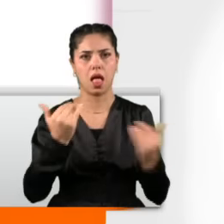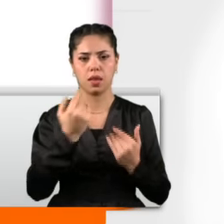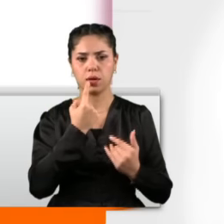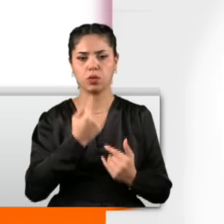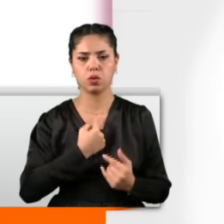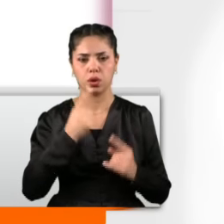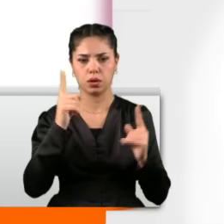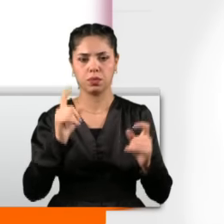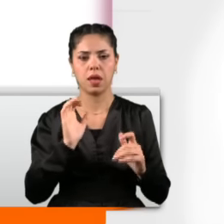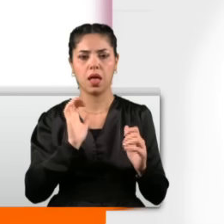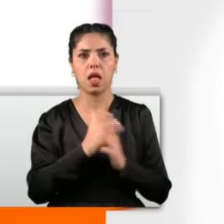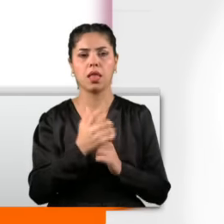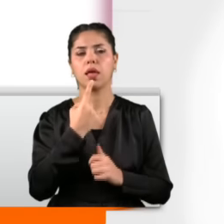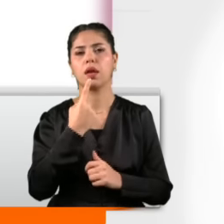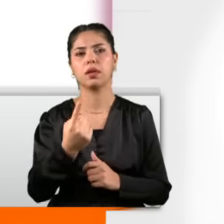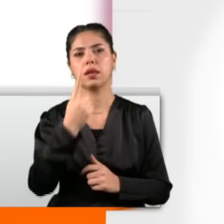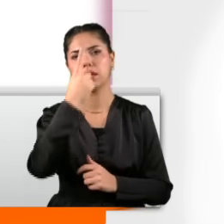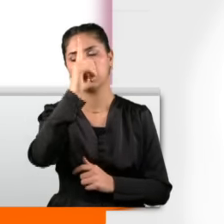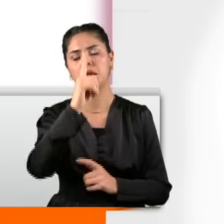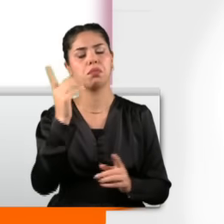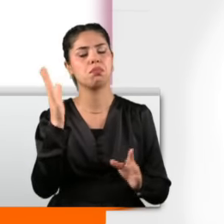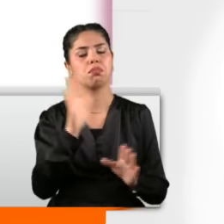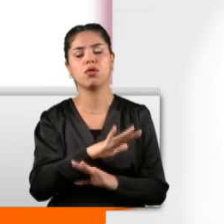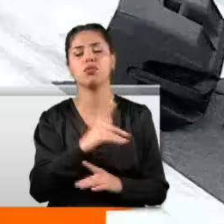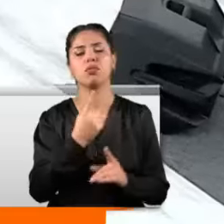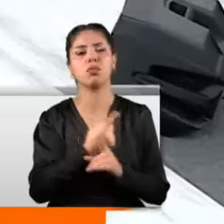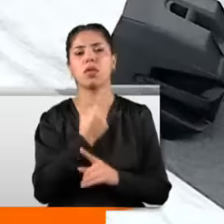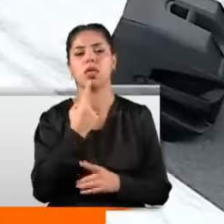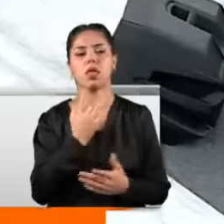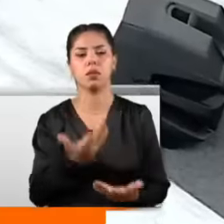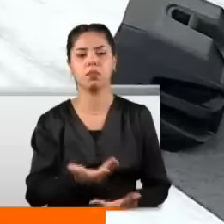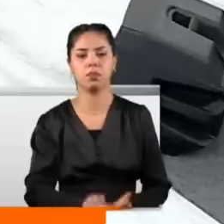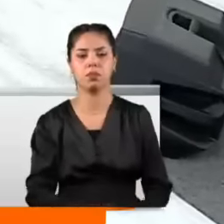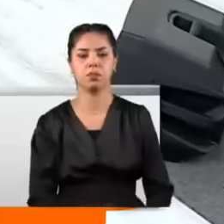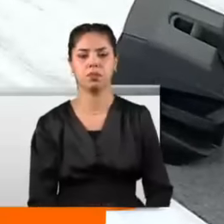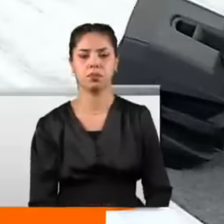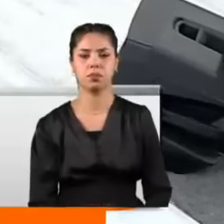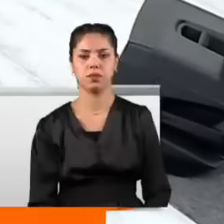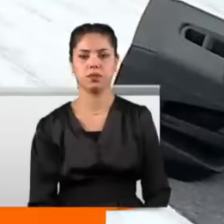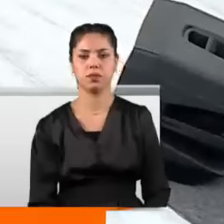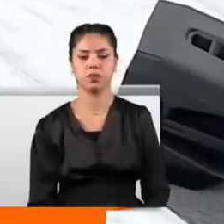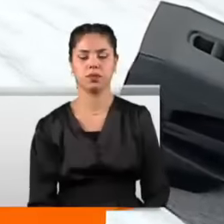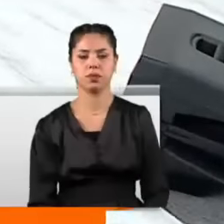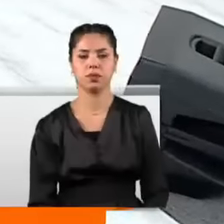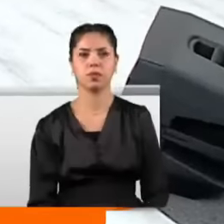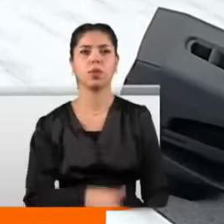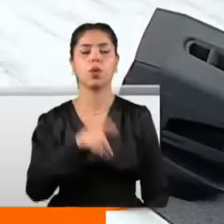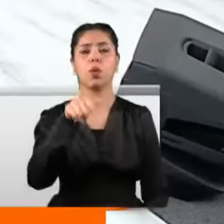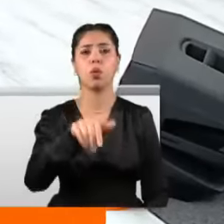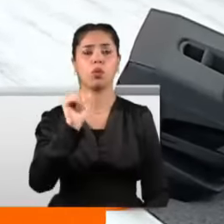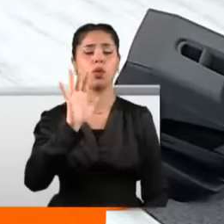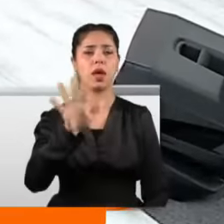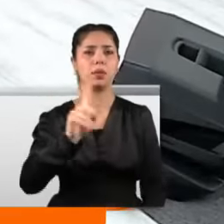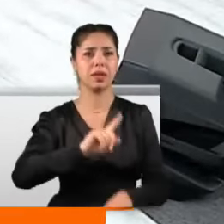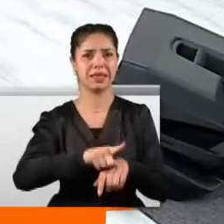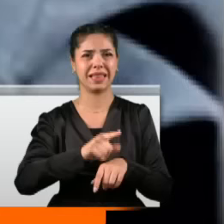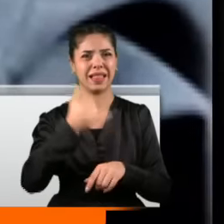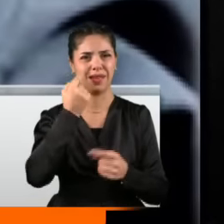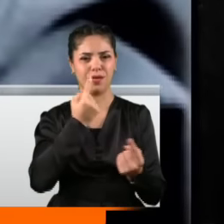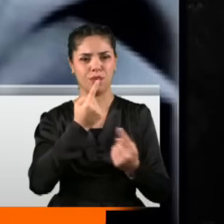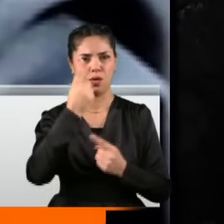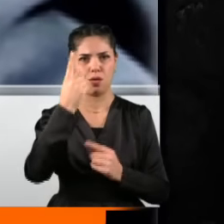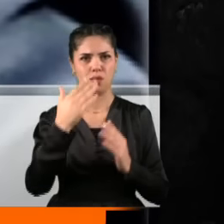Fatih çıkarken Antalya lafı etti o kadar. Başka bir laf söylemedi Esra abla. Şimdi buraya bugünü de ekleyin. O güne 55 saniyelik telefon görüşmesinde önce